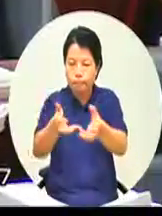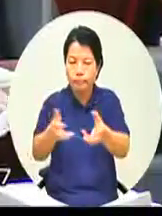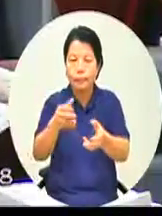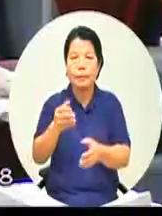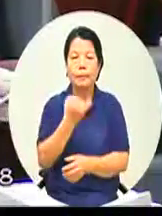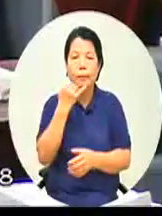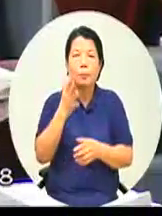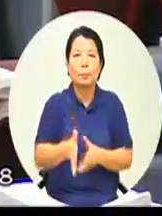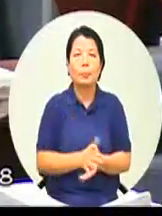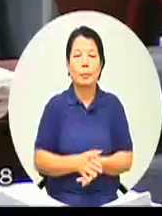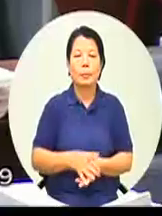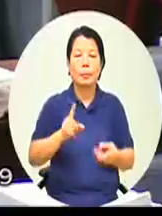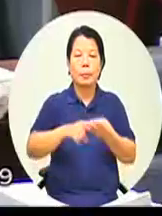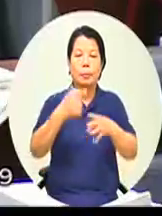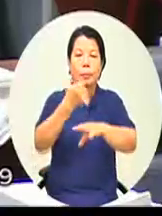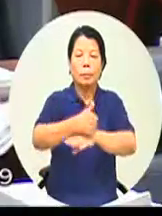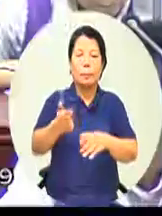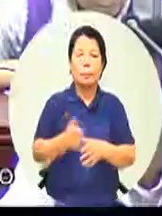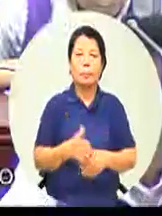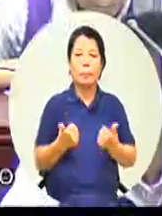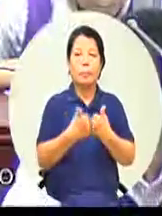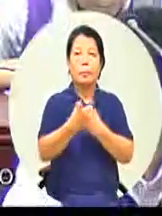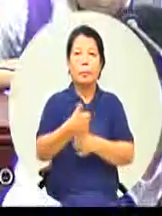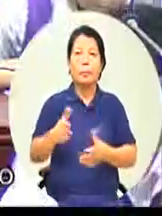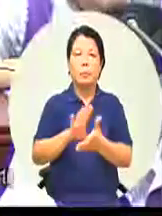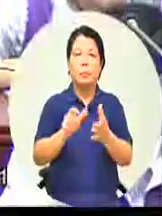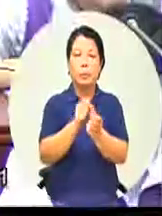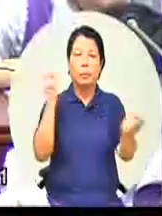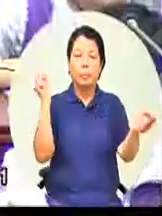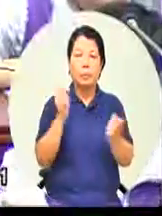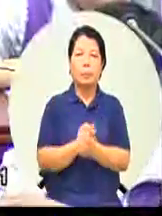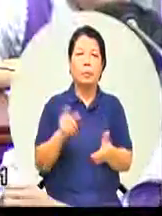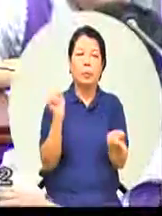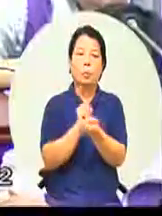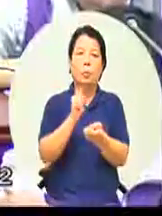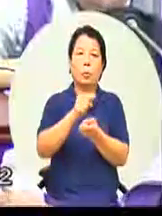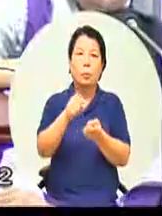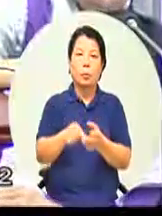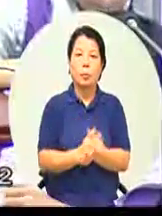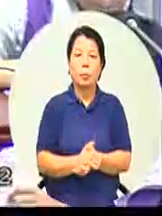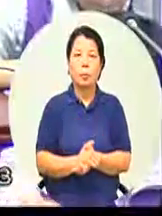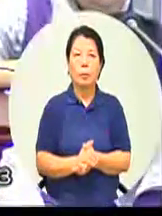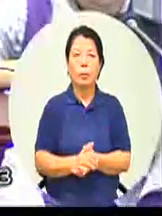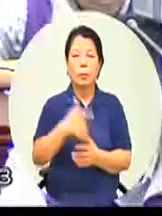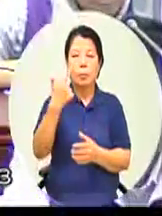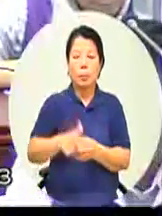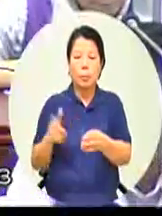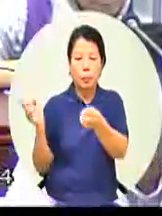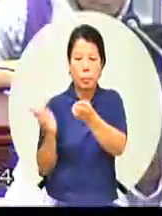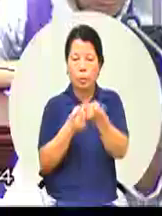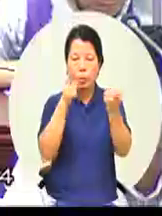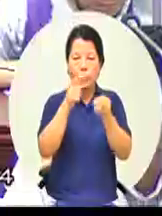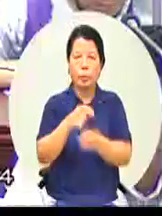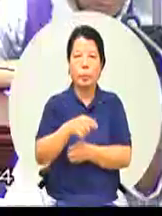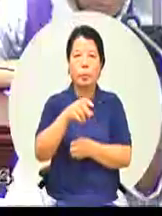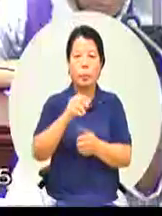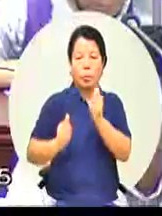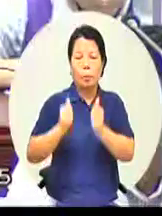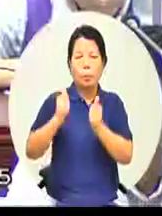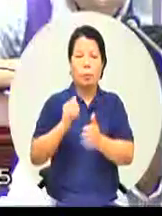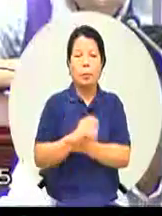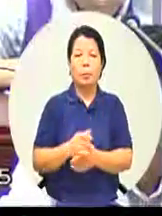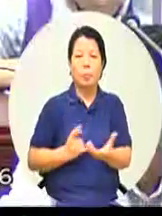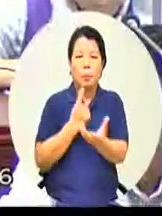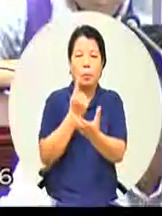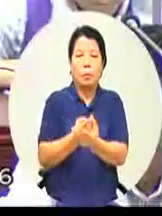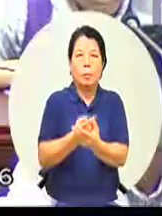主席哦，首先我谢谢议员哦，长期以来哦，对这一些这个对垒球运动 朋友参